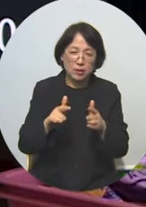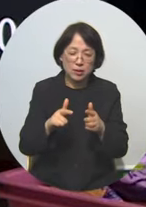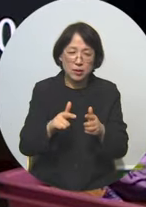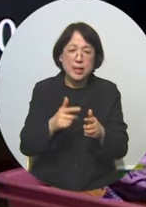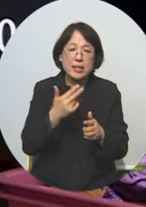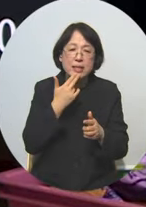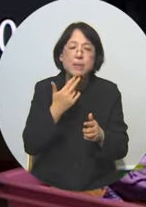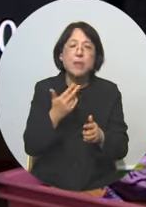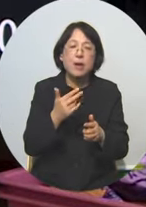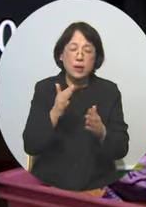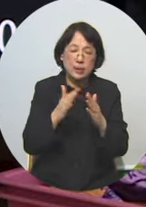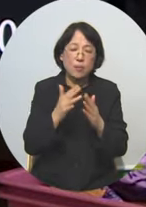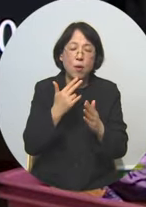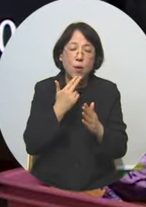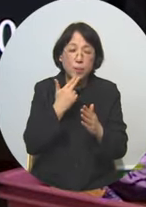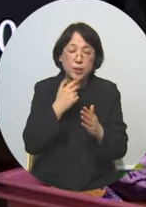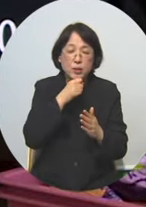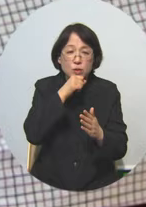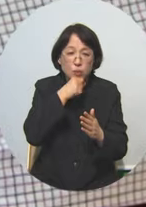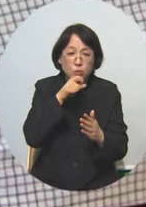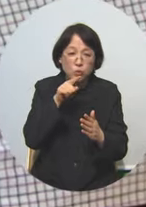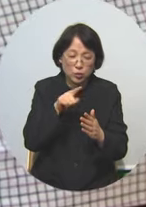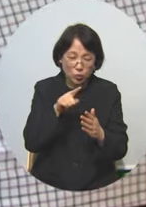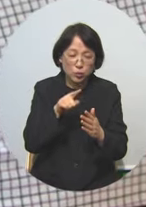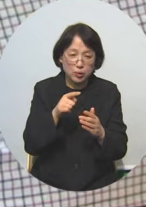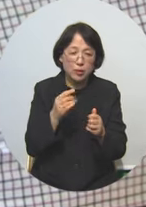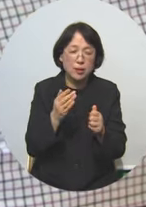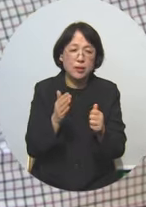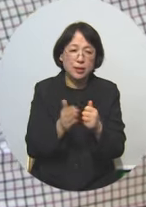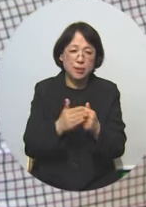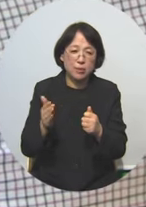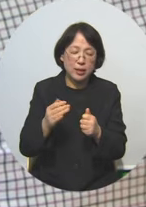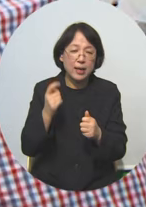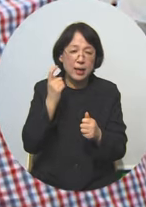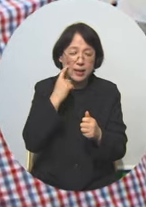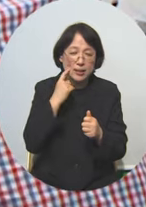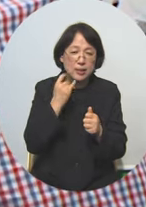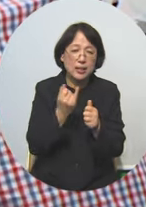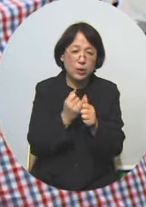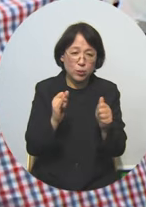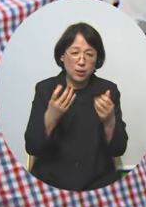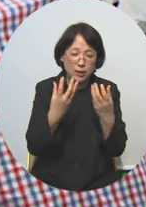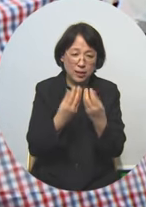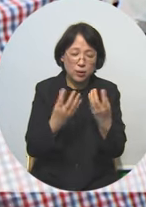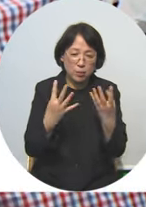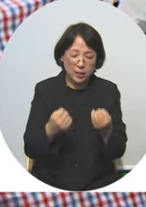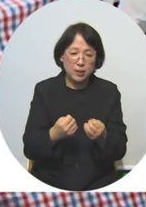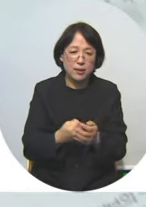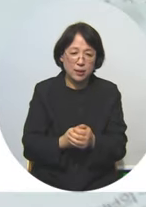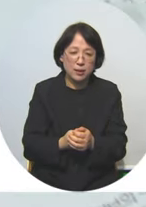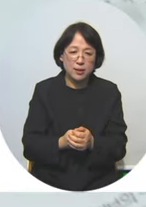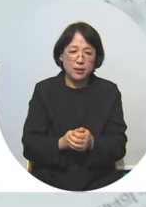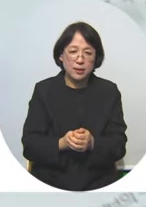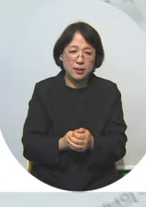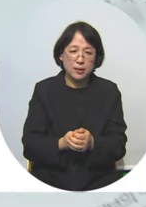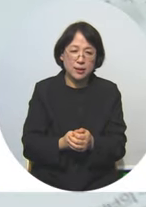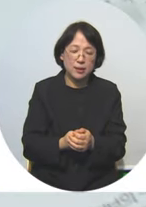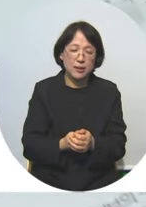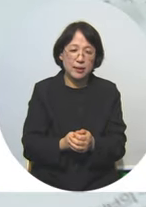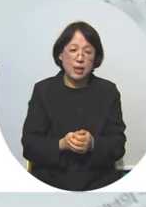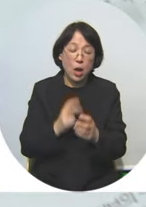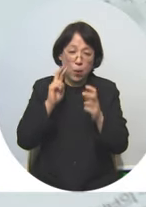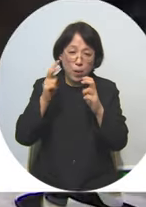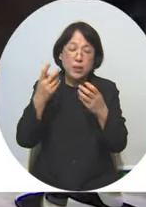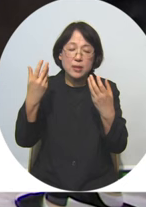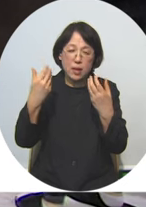점수를 노리고 위장 이혼한 사례도 7건이었습니다. 이 밖에 시행사가 계약 포기 물량에 대해 부적격